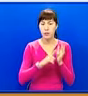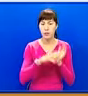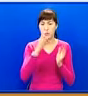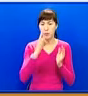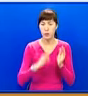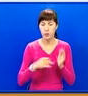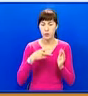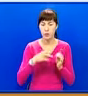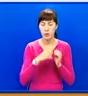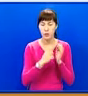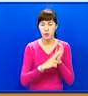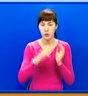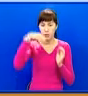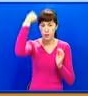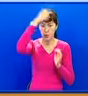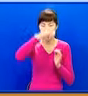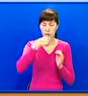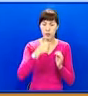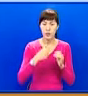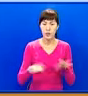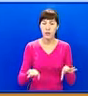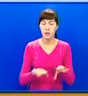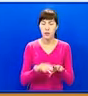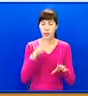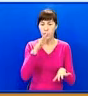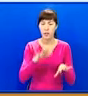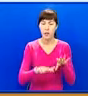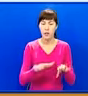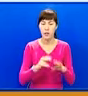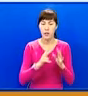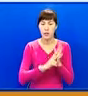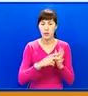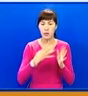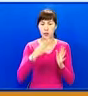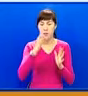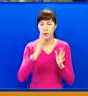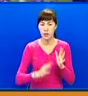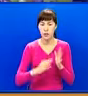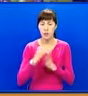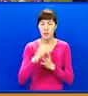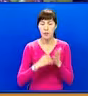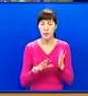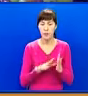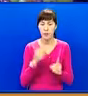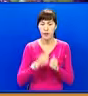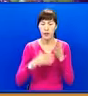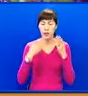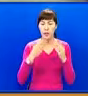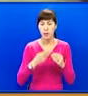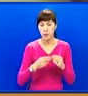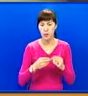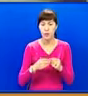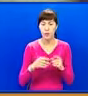құрап, 2016 жылдың сәйкес кезеңімен салыстырғанда 8.4%-ға төмендеді. Бірақ күнделікті тиінін